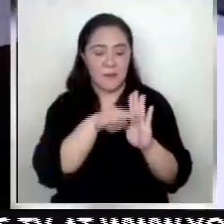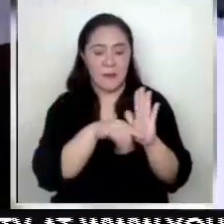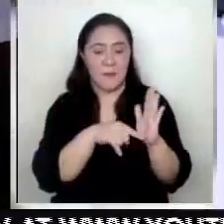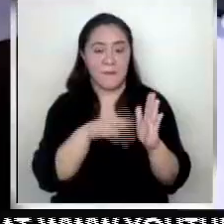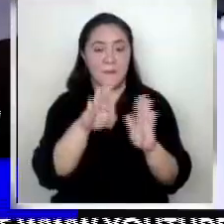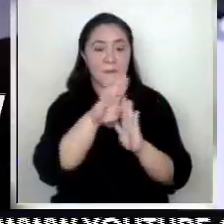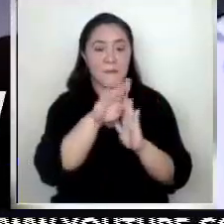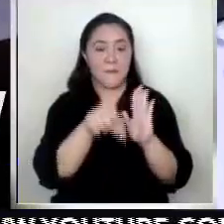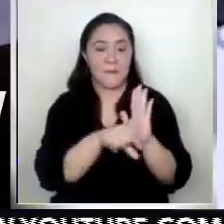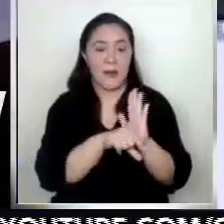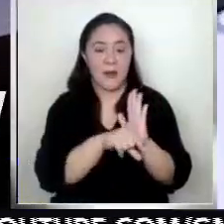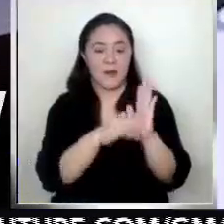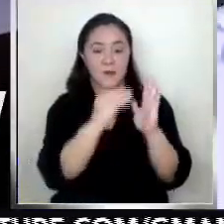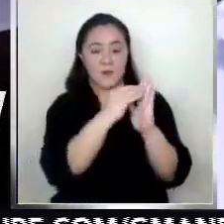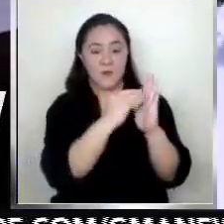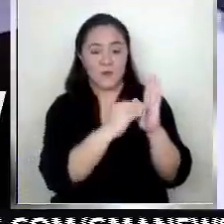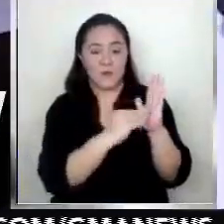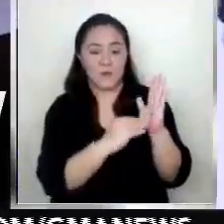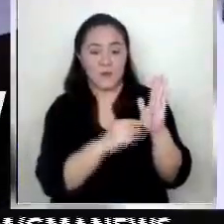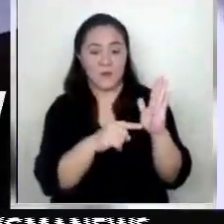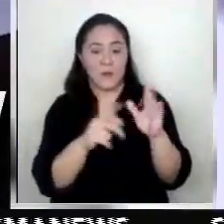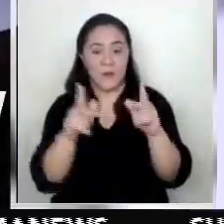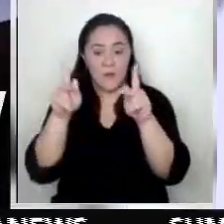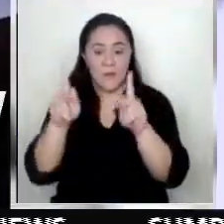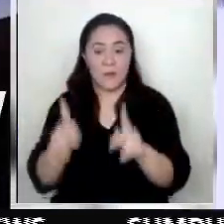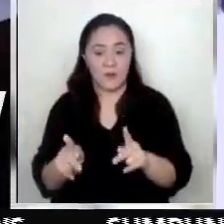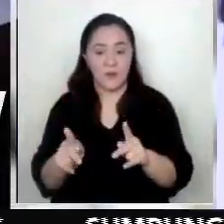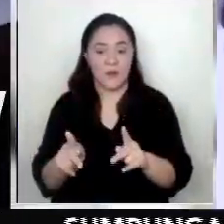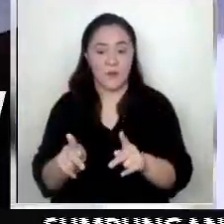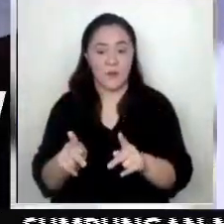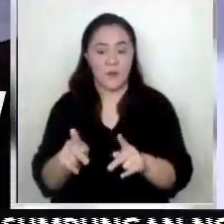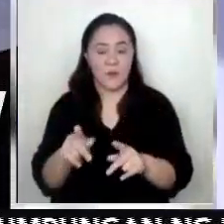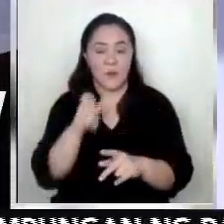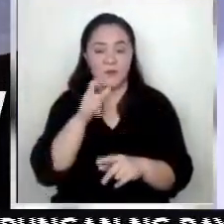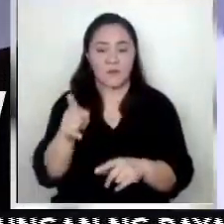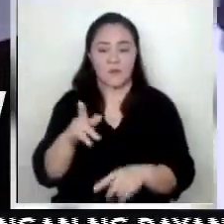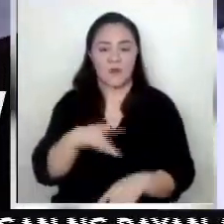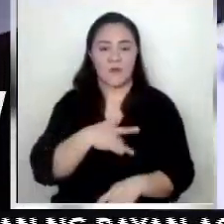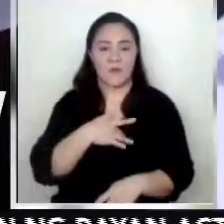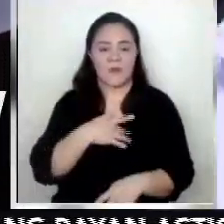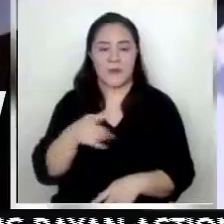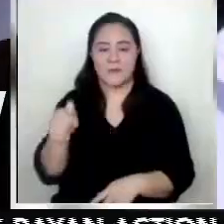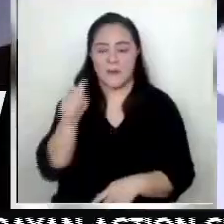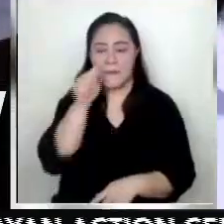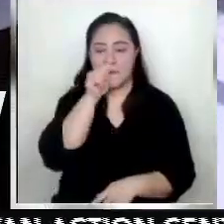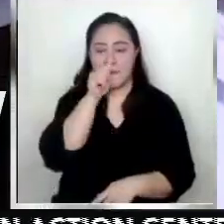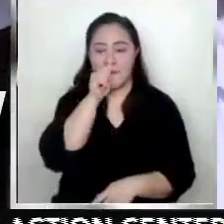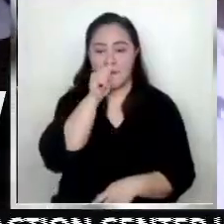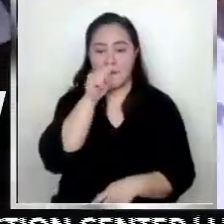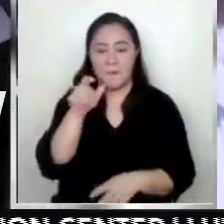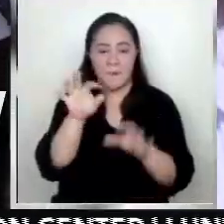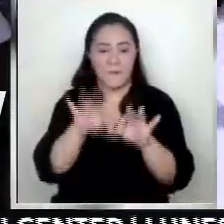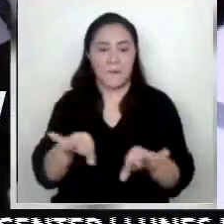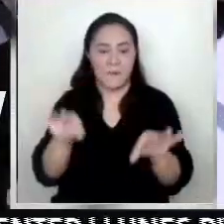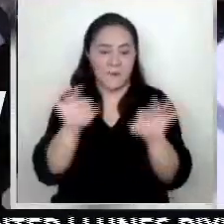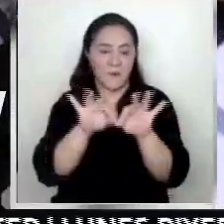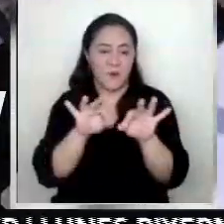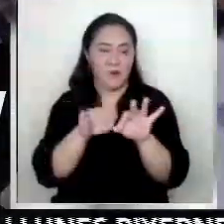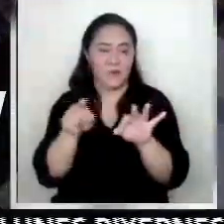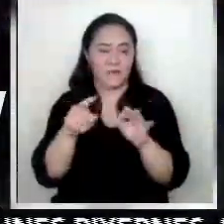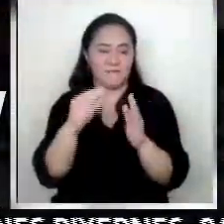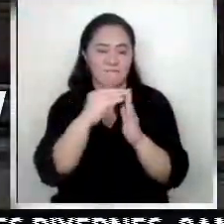mga background po ng tao na yun e kaya medyo parang privacy na rin po kaya mas mahalaga rin po talaga yung mga